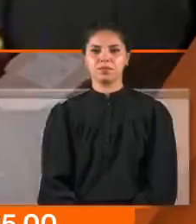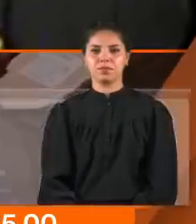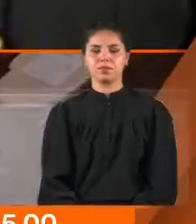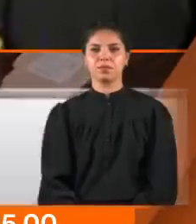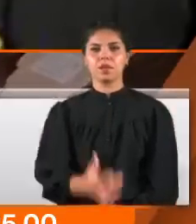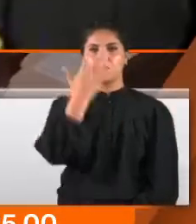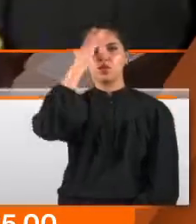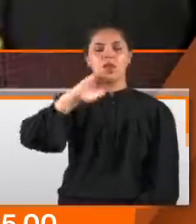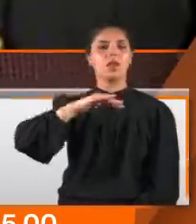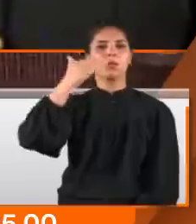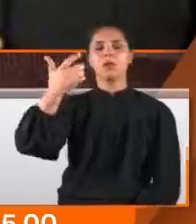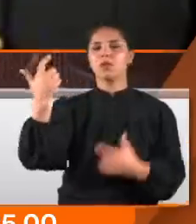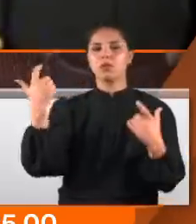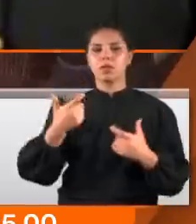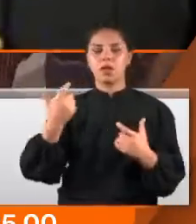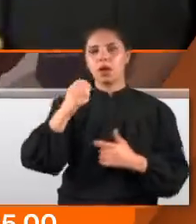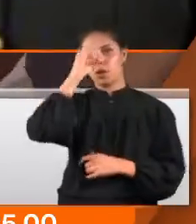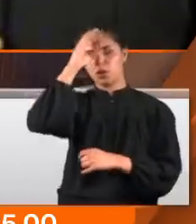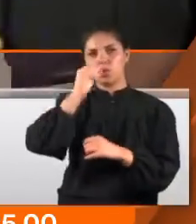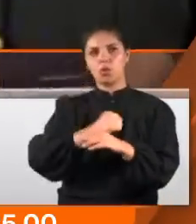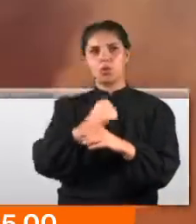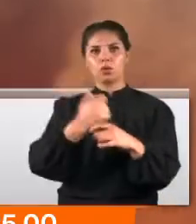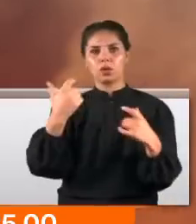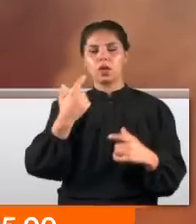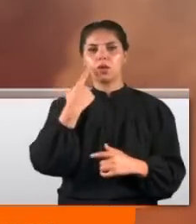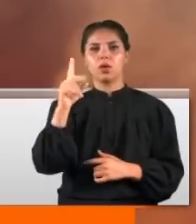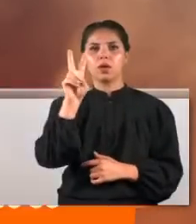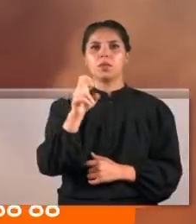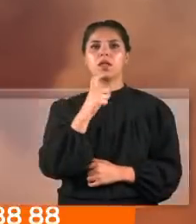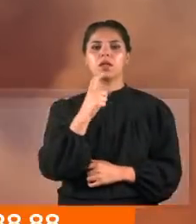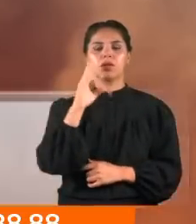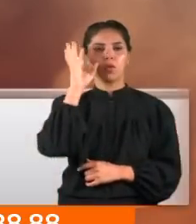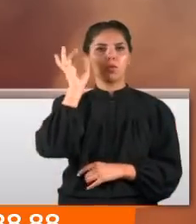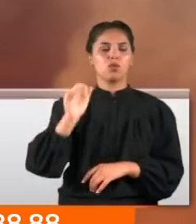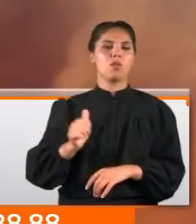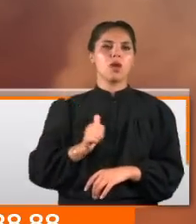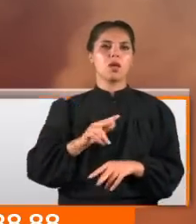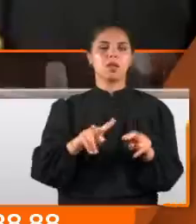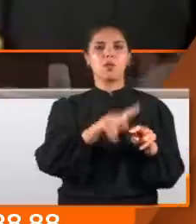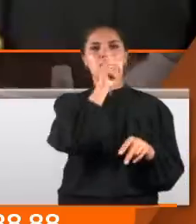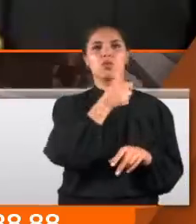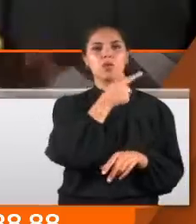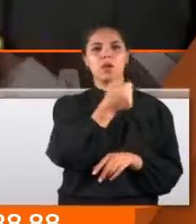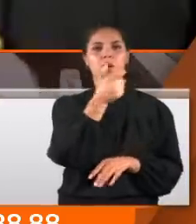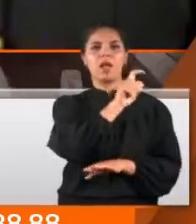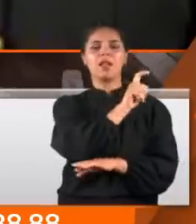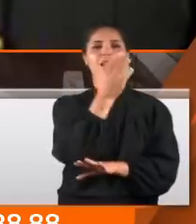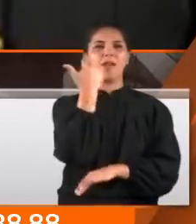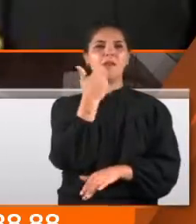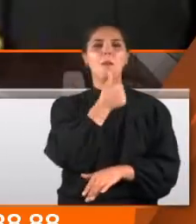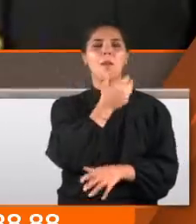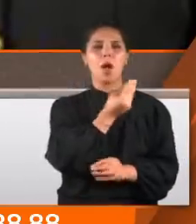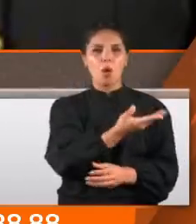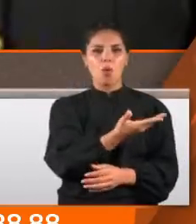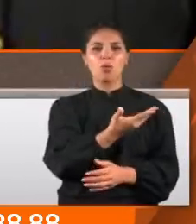Şehit ateşinin düştüğü bir diğer kentte Zonguldak'tı. 28 yaşındaki şehit uzman çavuş Mustafa Sezer 6 ay önce baba olmuştu.